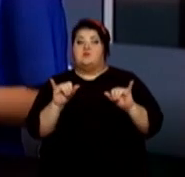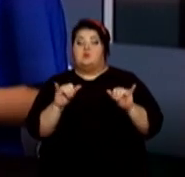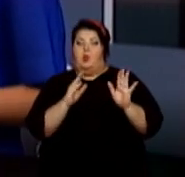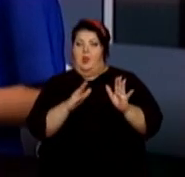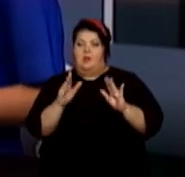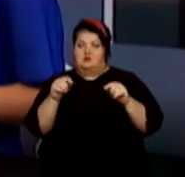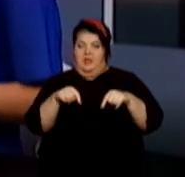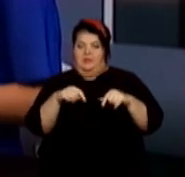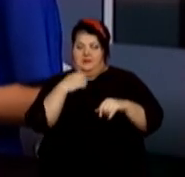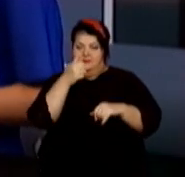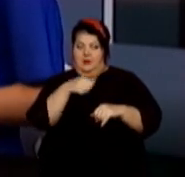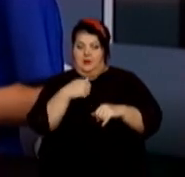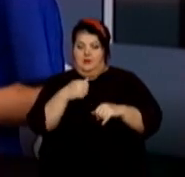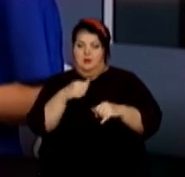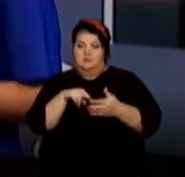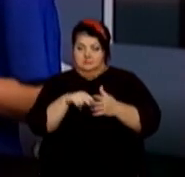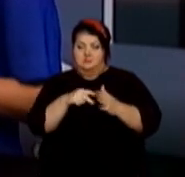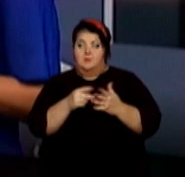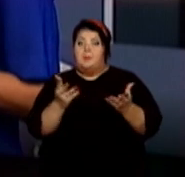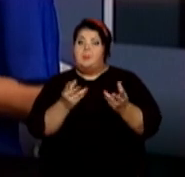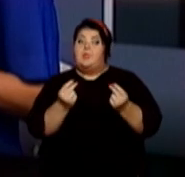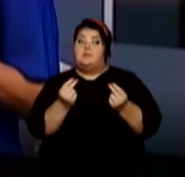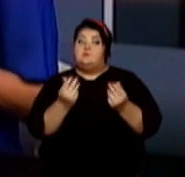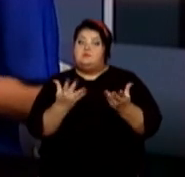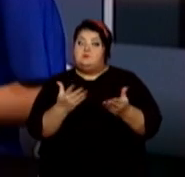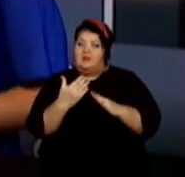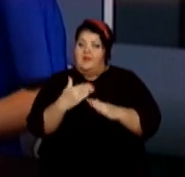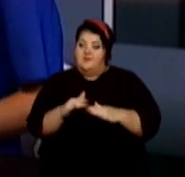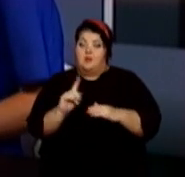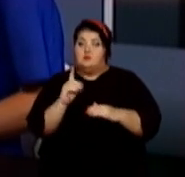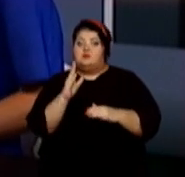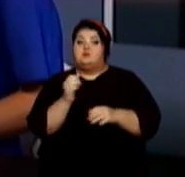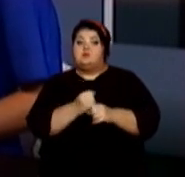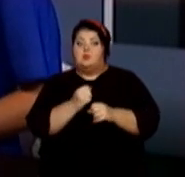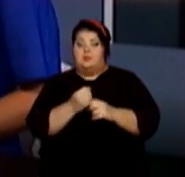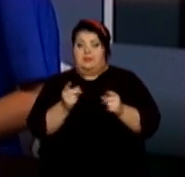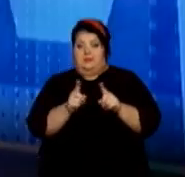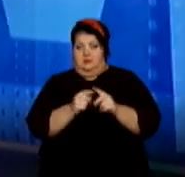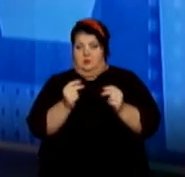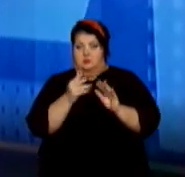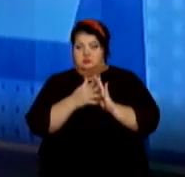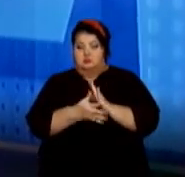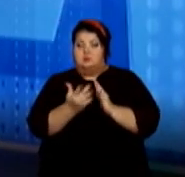на цей рік передбачено. Яка це сума? Угу. І що зроблять за ці гроші? Угу. Що саме?